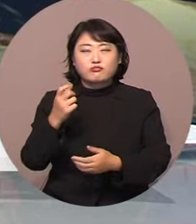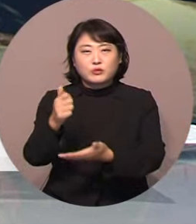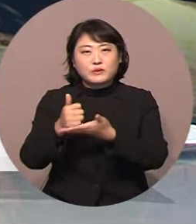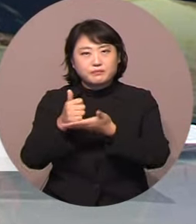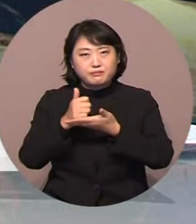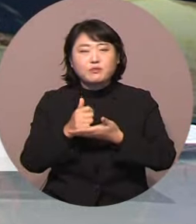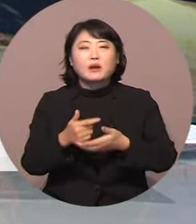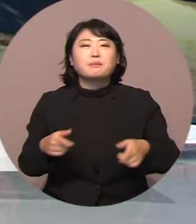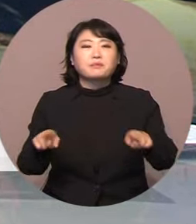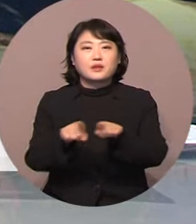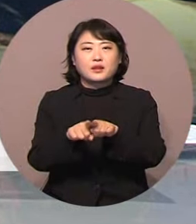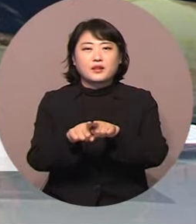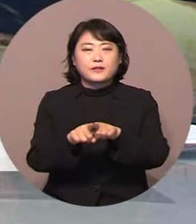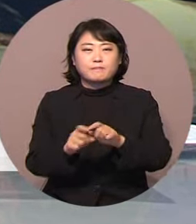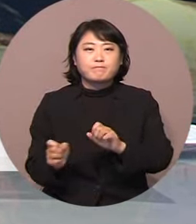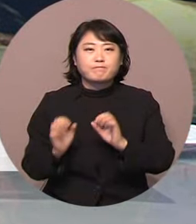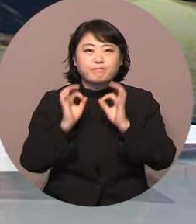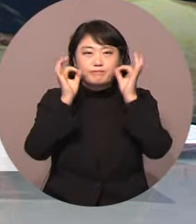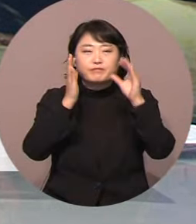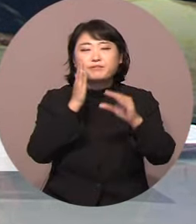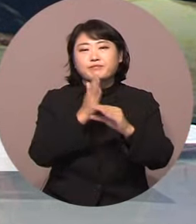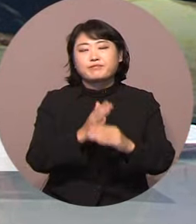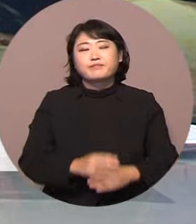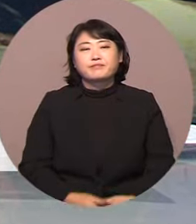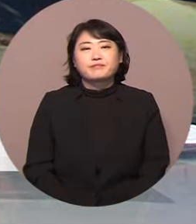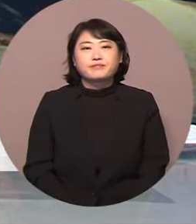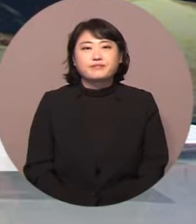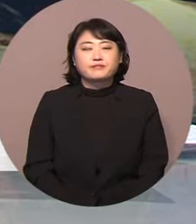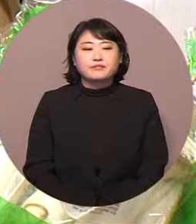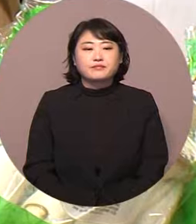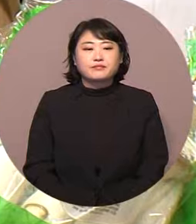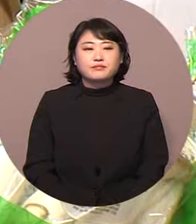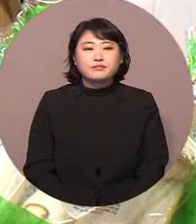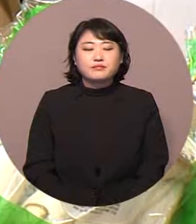재개를 위한 몸부림이 시작됐습니다. 김태욱 기자입니다.